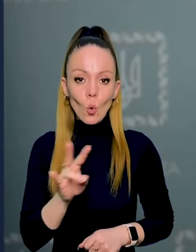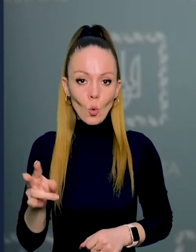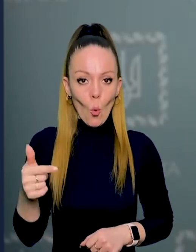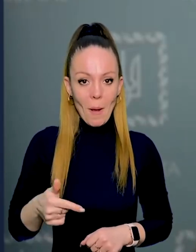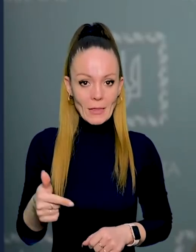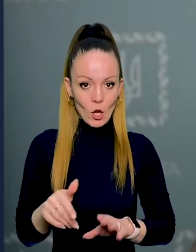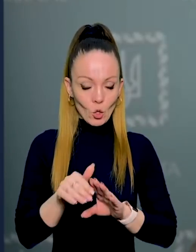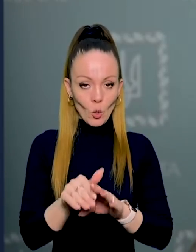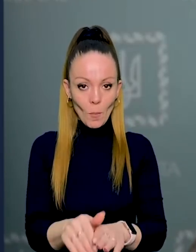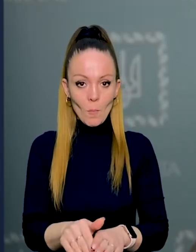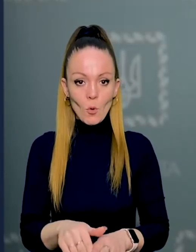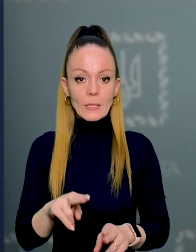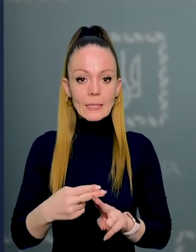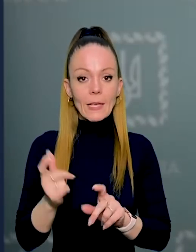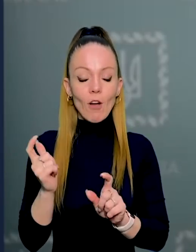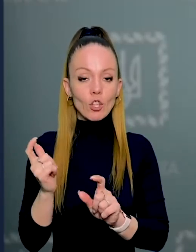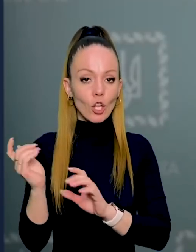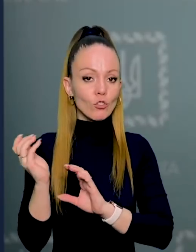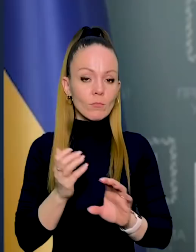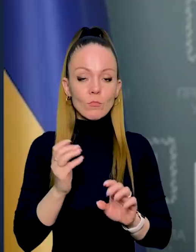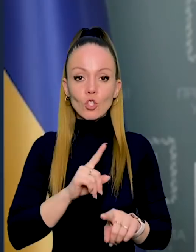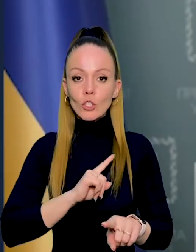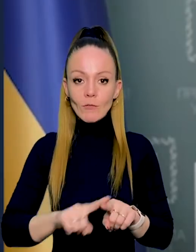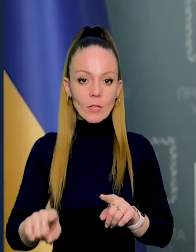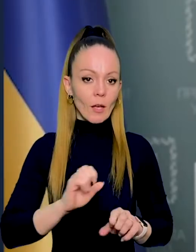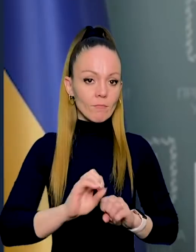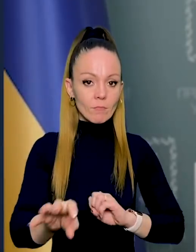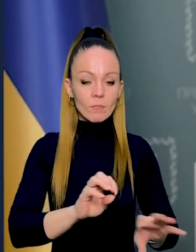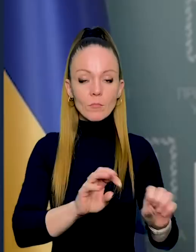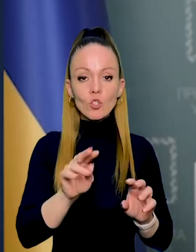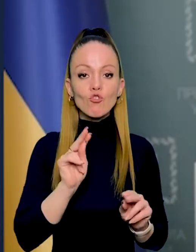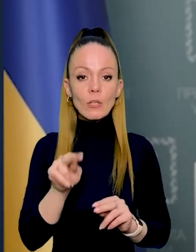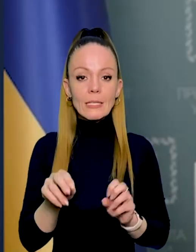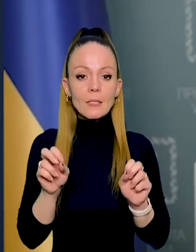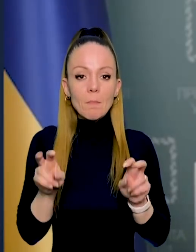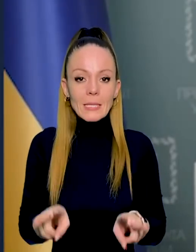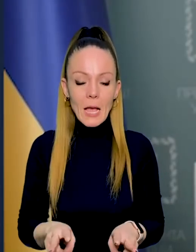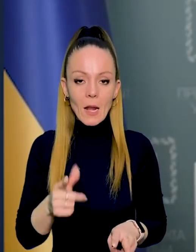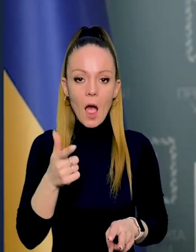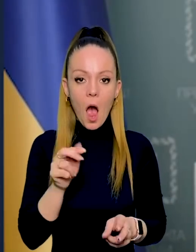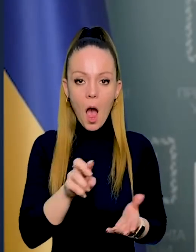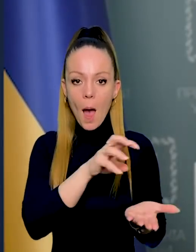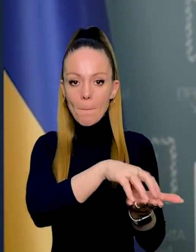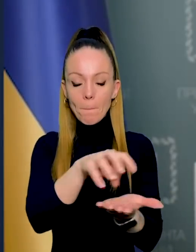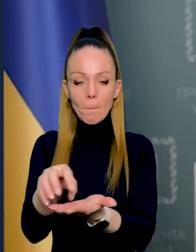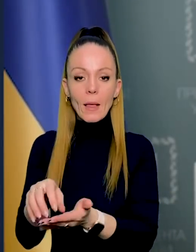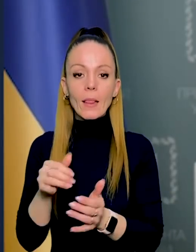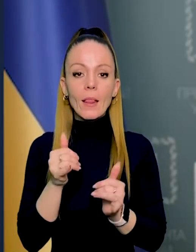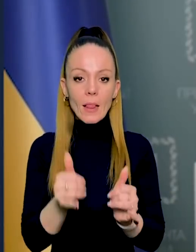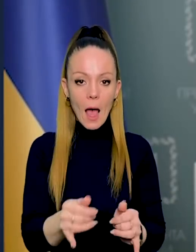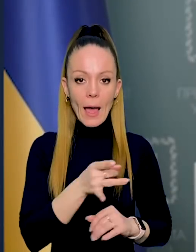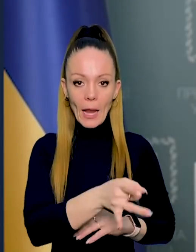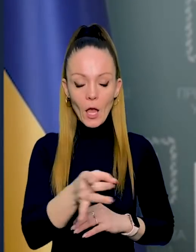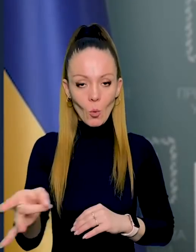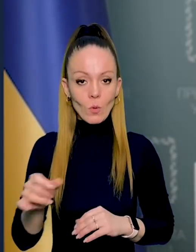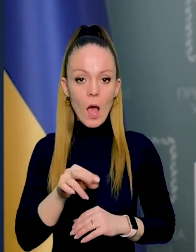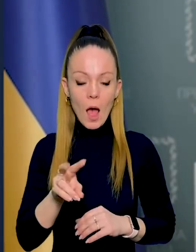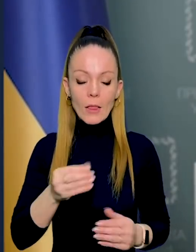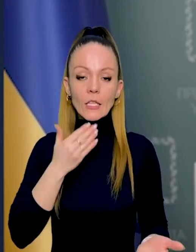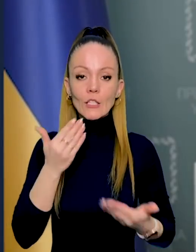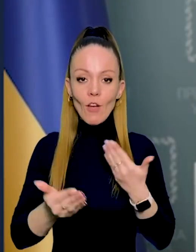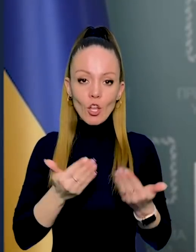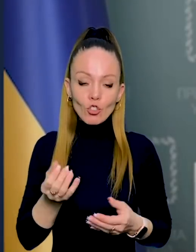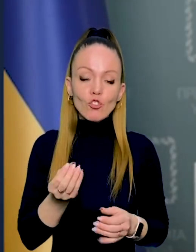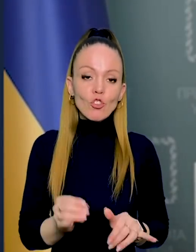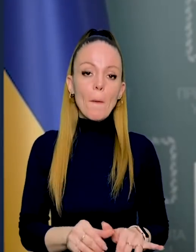100 тисяч тонн гуманітарної допомоги. Ці вантажі швидко розподіляються через спеціальні хаби для